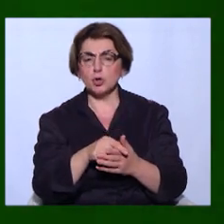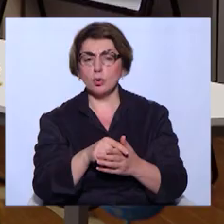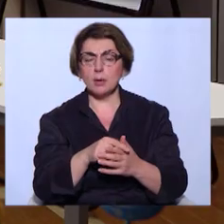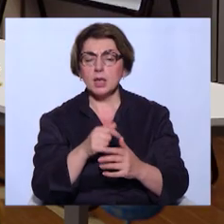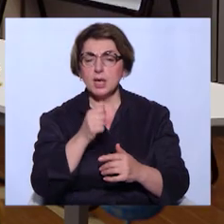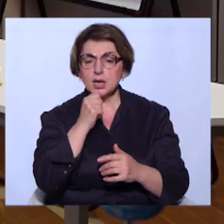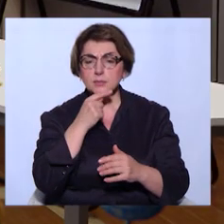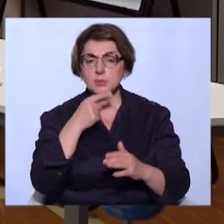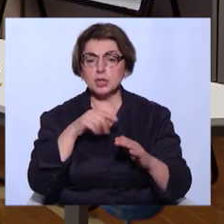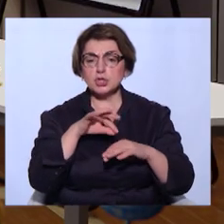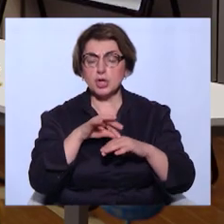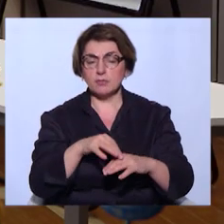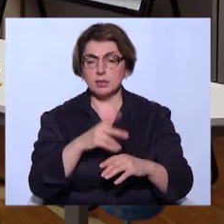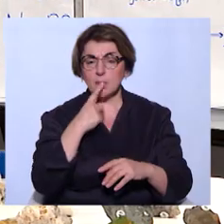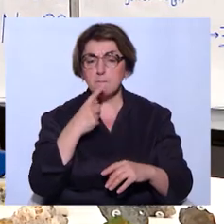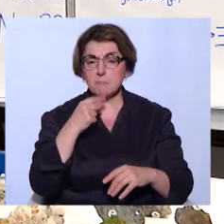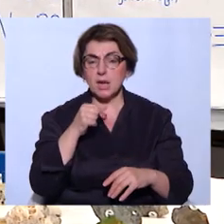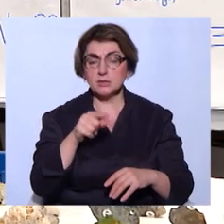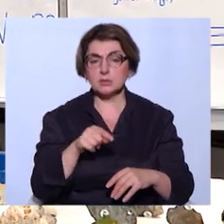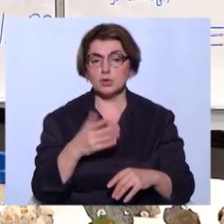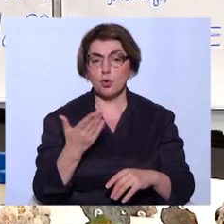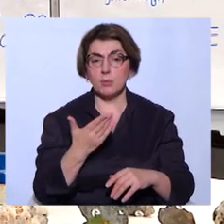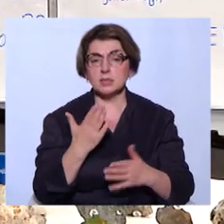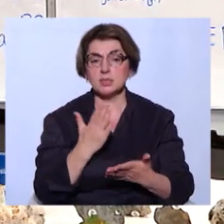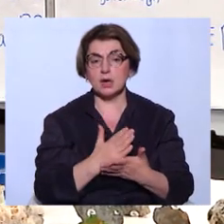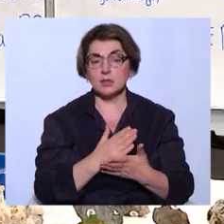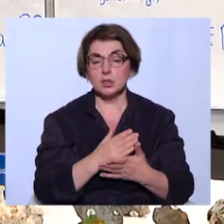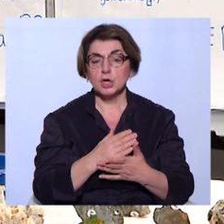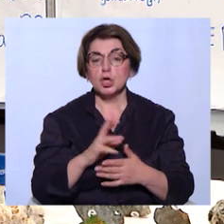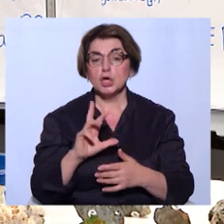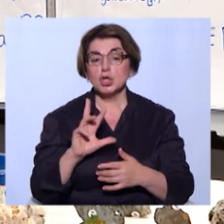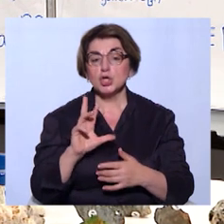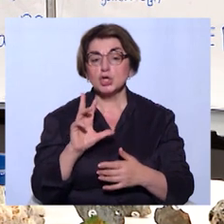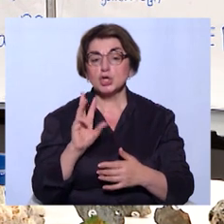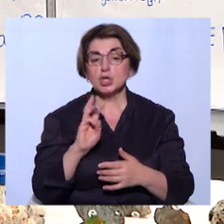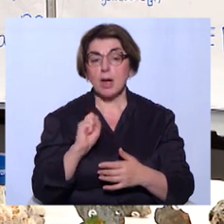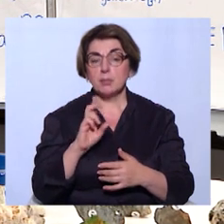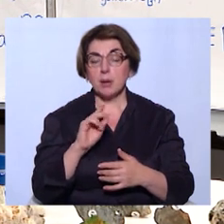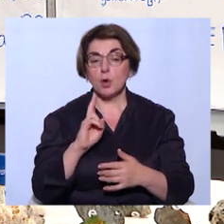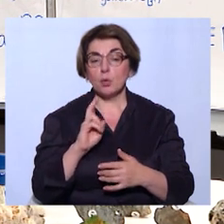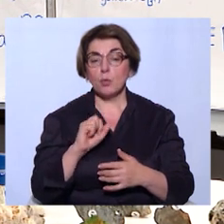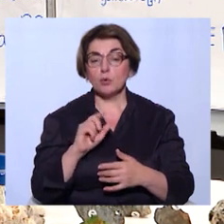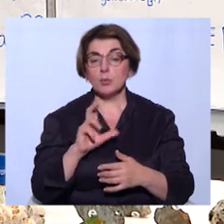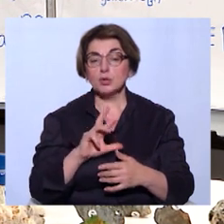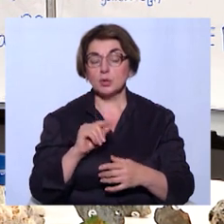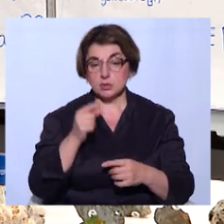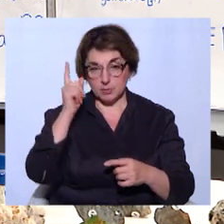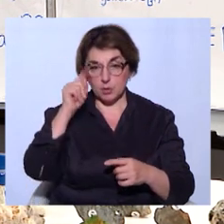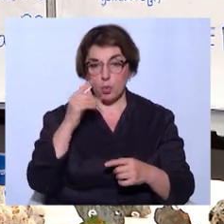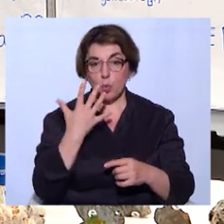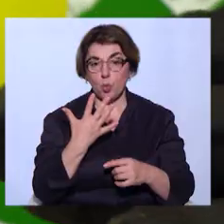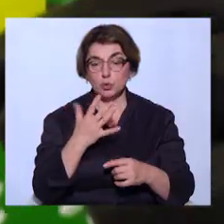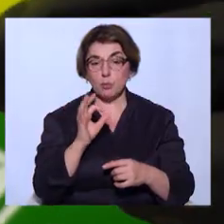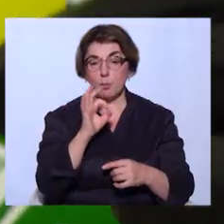ექსპერიმენტი წარმოგიდგინო მარილზე, რომელიც არის შაბიამანი. კუპრუმ SO4 დაკრისტალებული 5